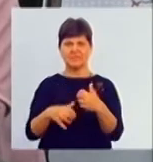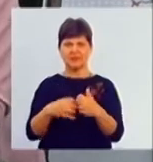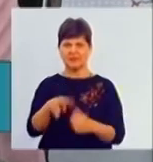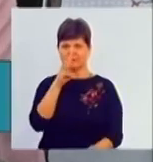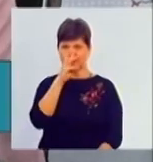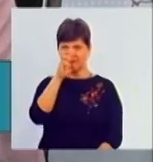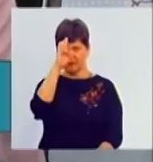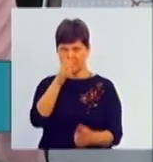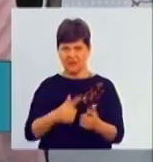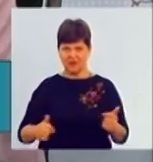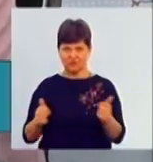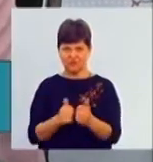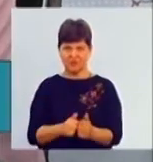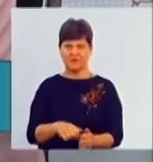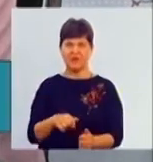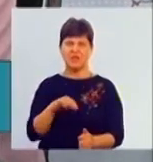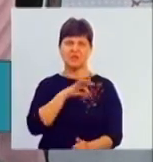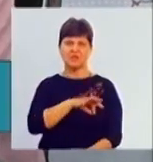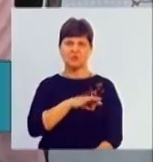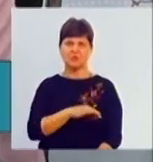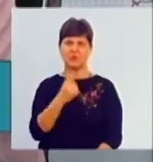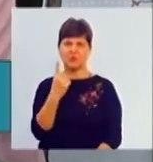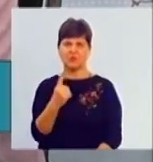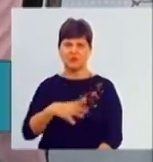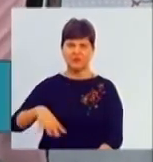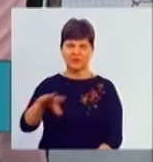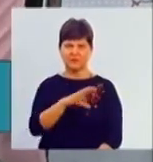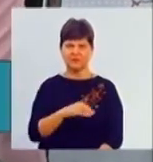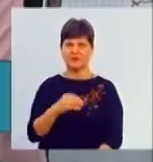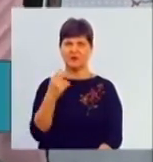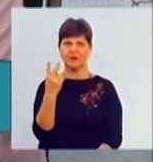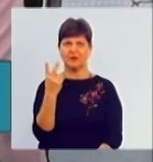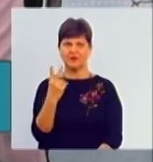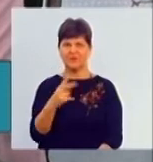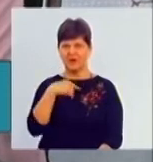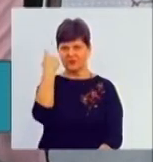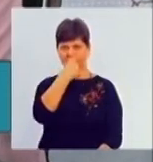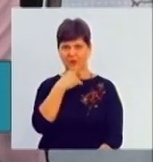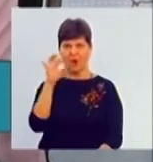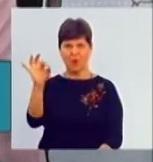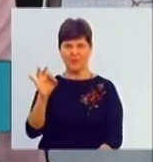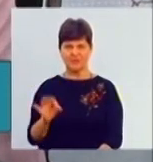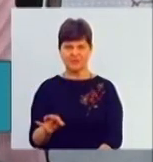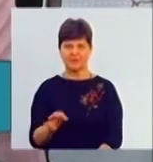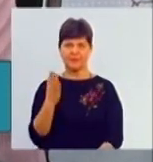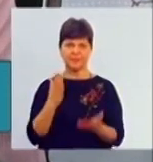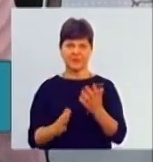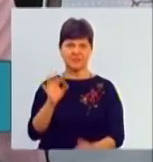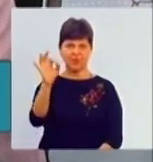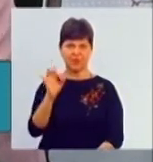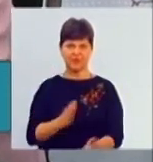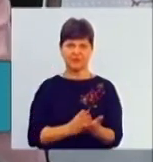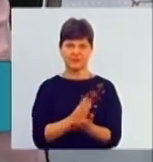державі, вона сьогодні застосована в одному для всіх, і два індивідуальних коефіцієнти. Якщо коефіцієнт стажу